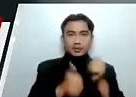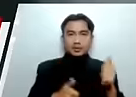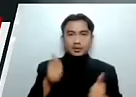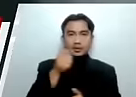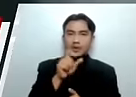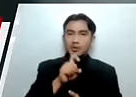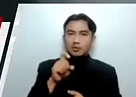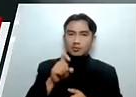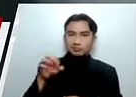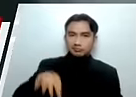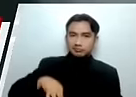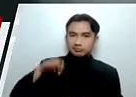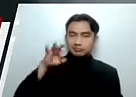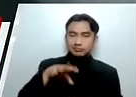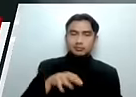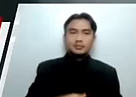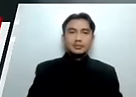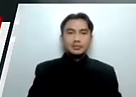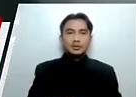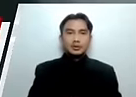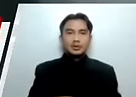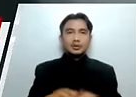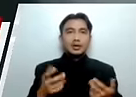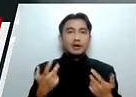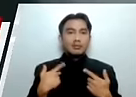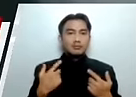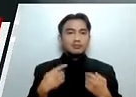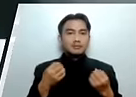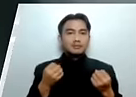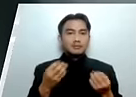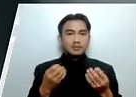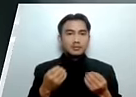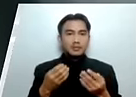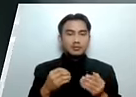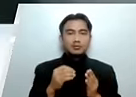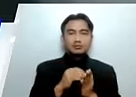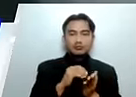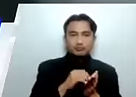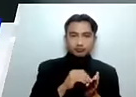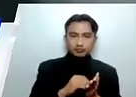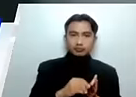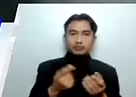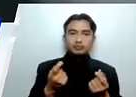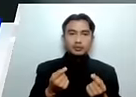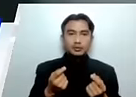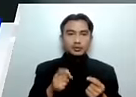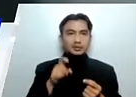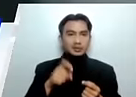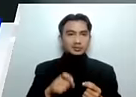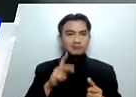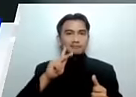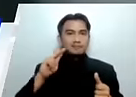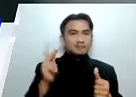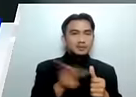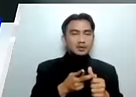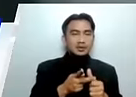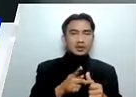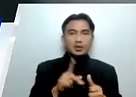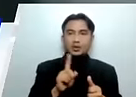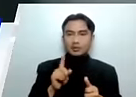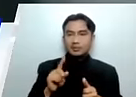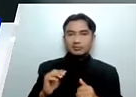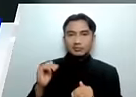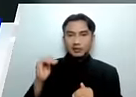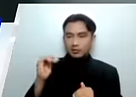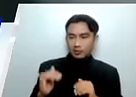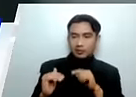utang mo, lalo na kapag marami kang utang, and then i-prioritize mong bayaran yung pinakamaliit. Itodo mo lahat doon,